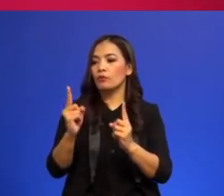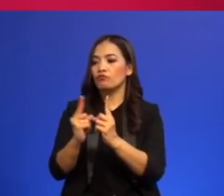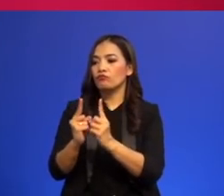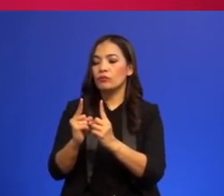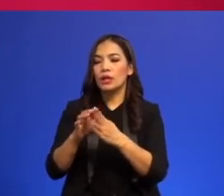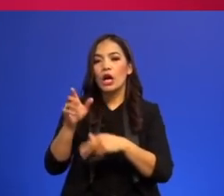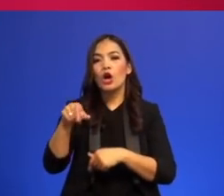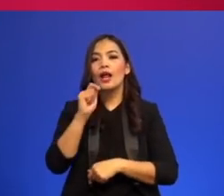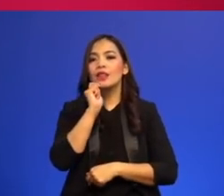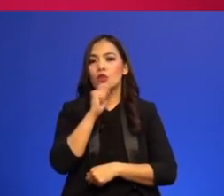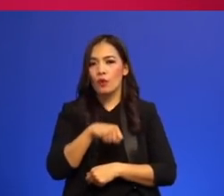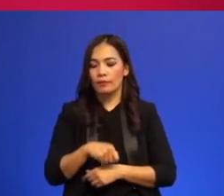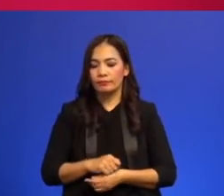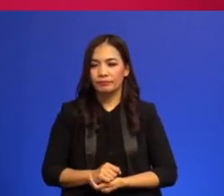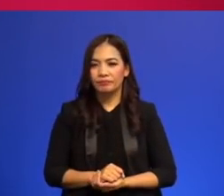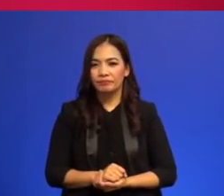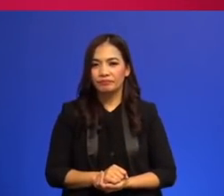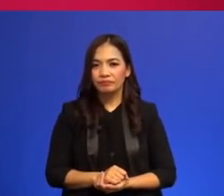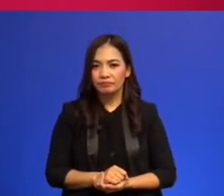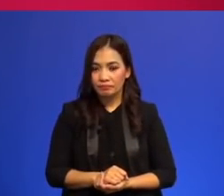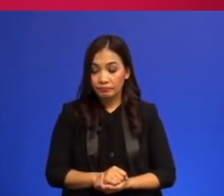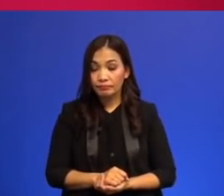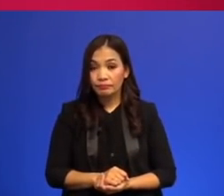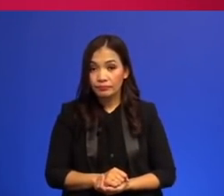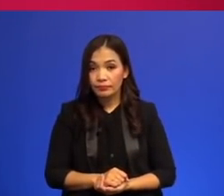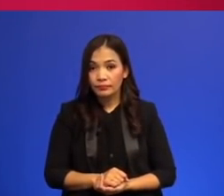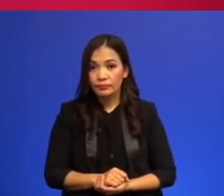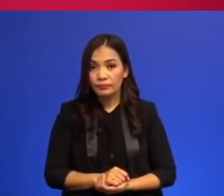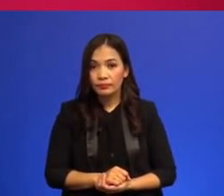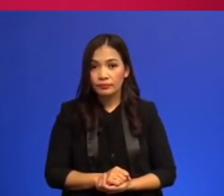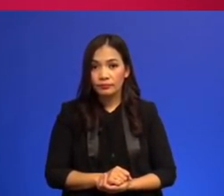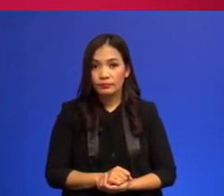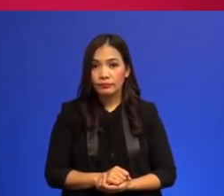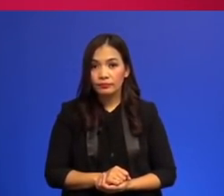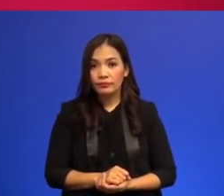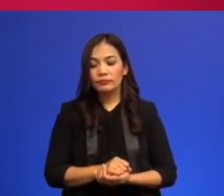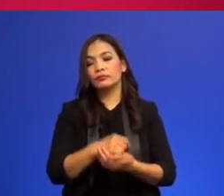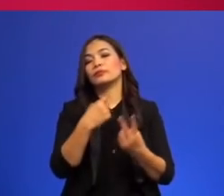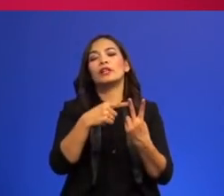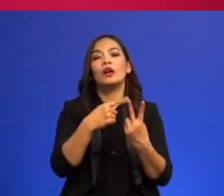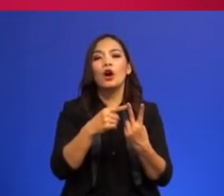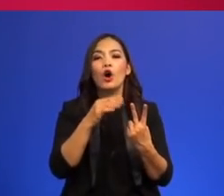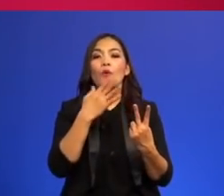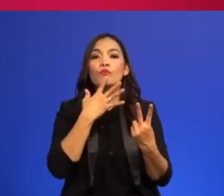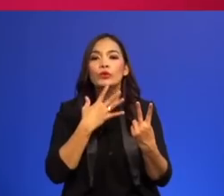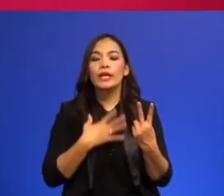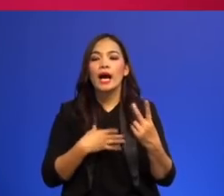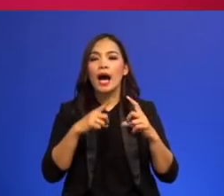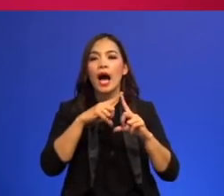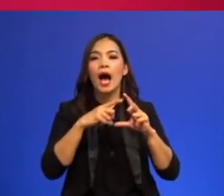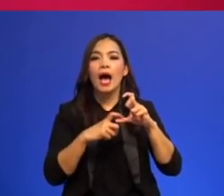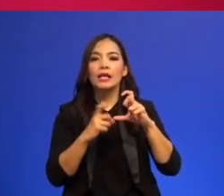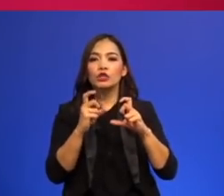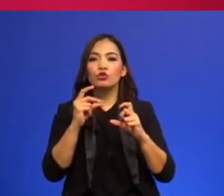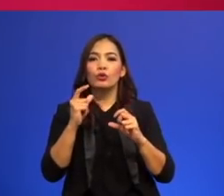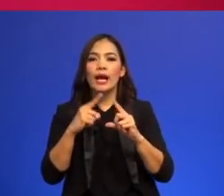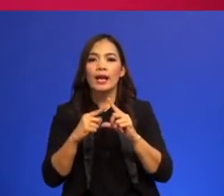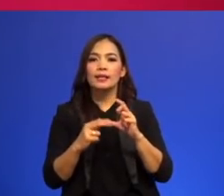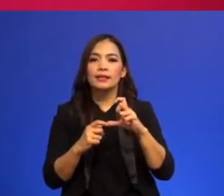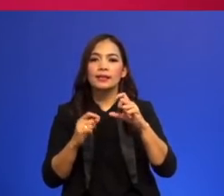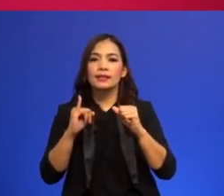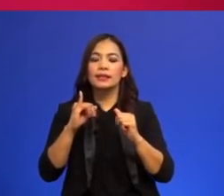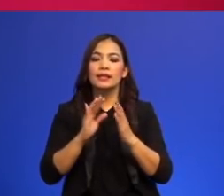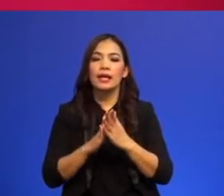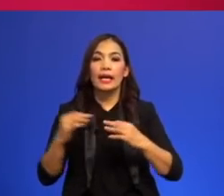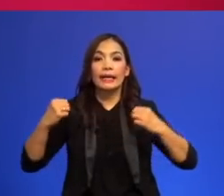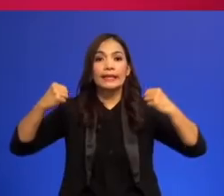datang ke orang tuanya. Nah itu dia, bagus ya. Yang kedua, memiliki asuransi. Asuransi kesehatan atau